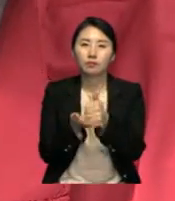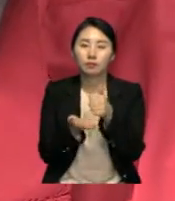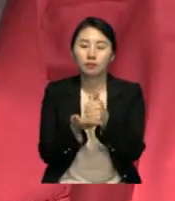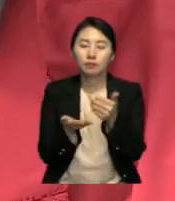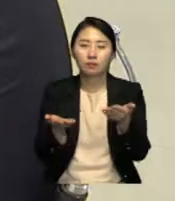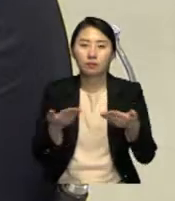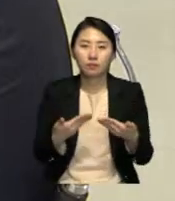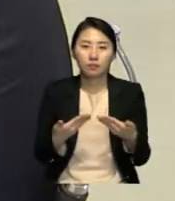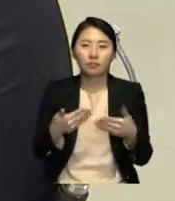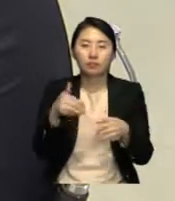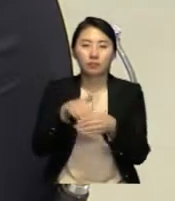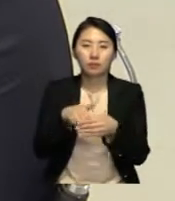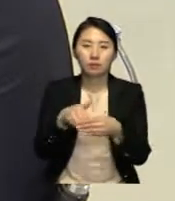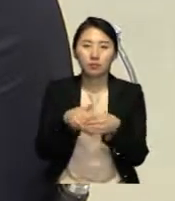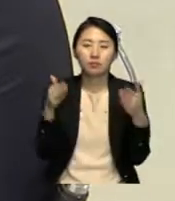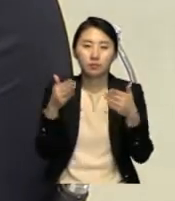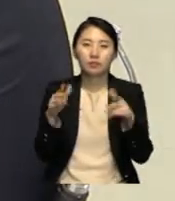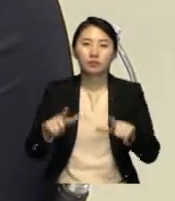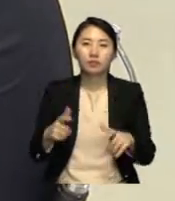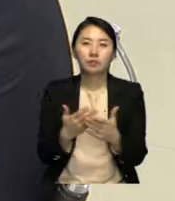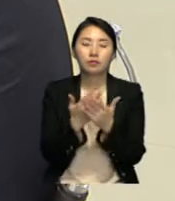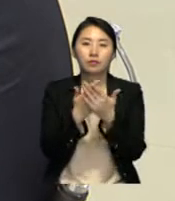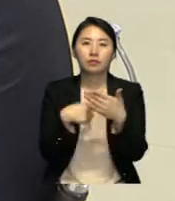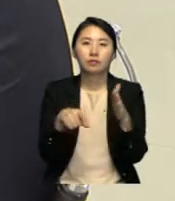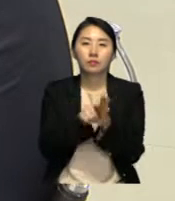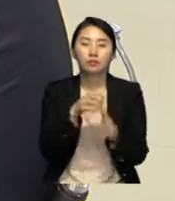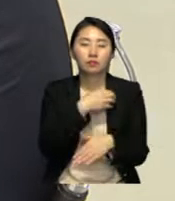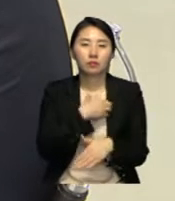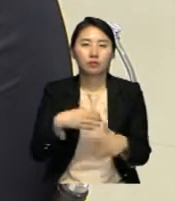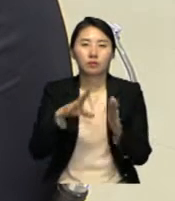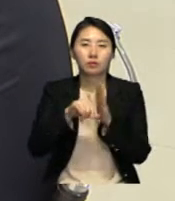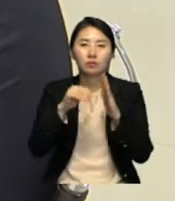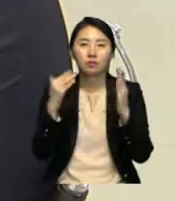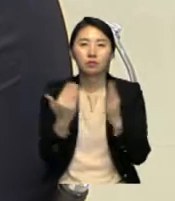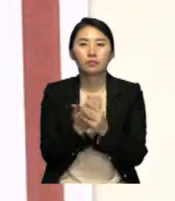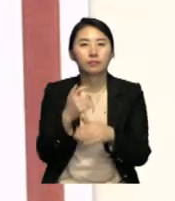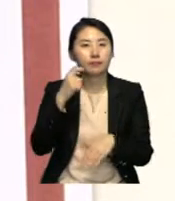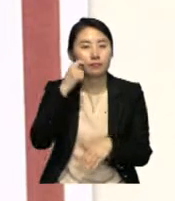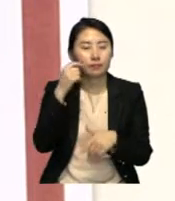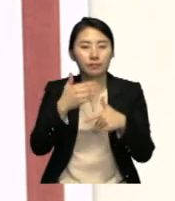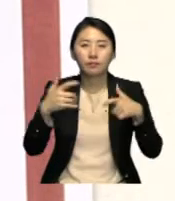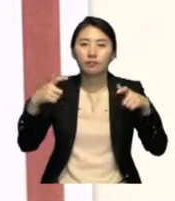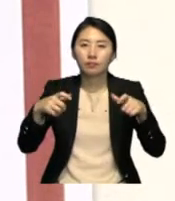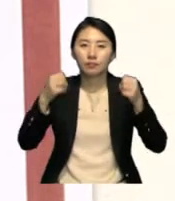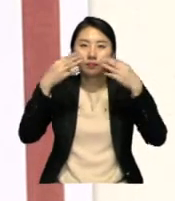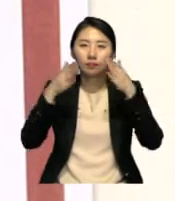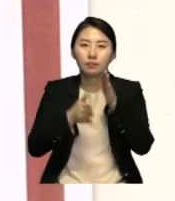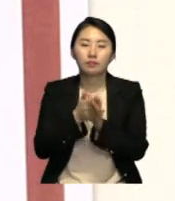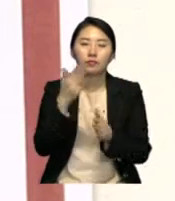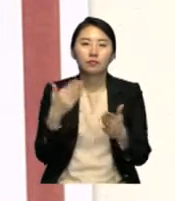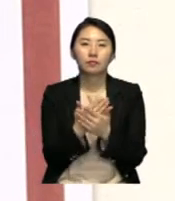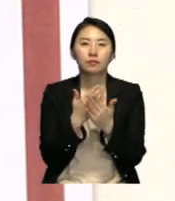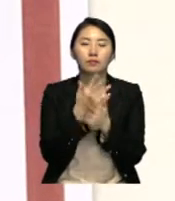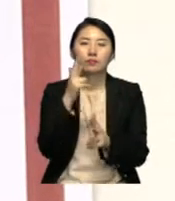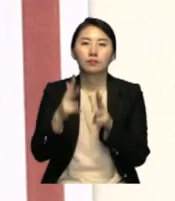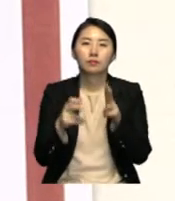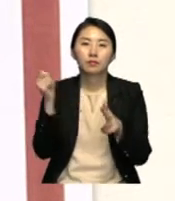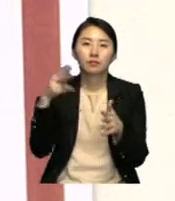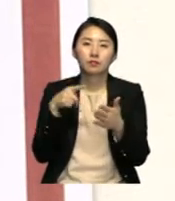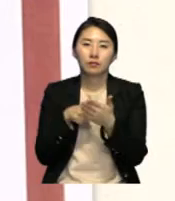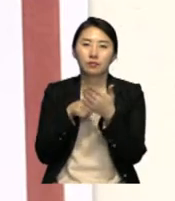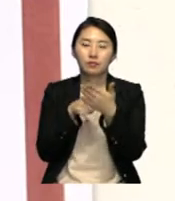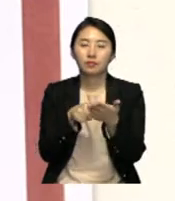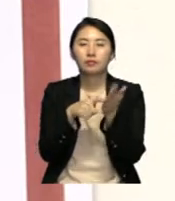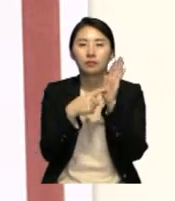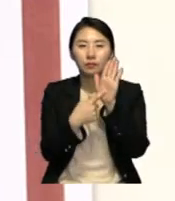나섰습니다 지역 발전을 위해선 구청장 시절 완성하지 못한 금천구 신도시 개발사업을 제 추진하겠다고